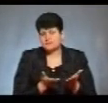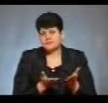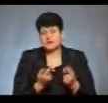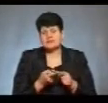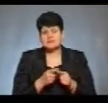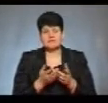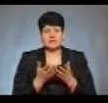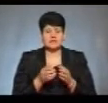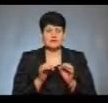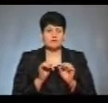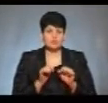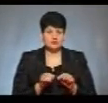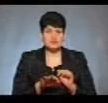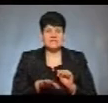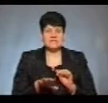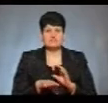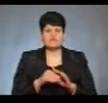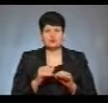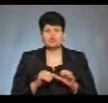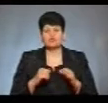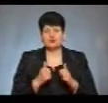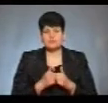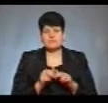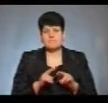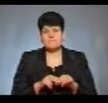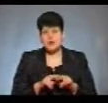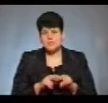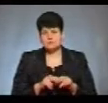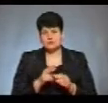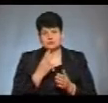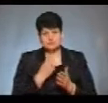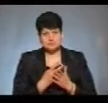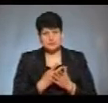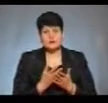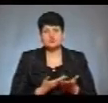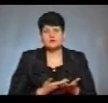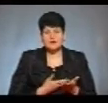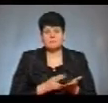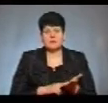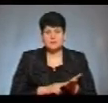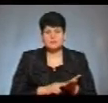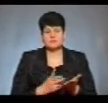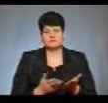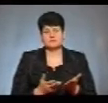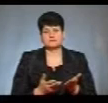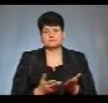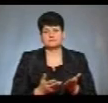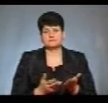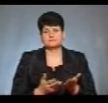це можна безпосередньо дільничій виборчій комісії, приніше паспорт, показавши, де ви проживаєте, з пропискою, зі всім.